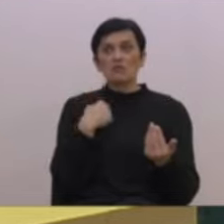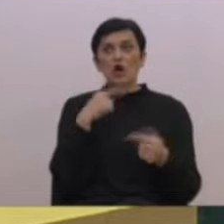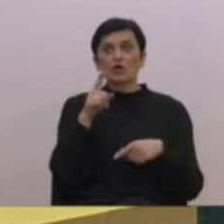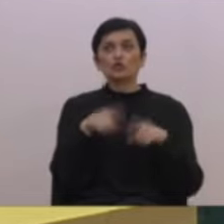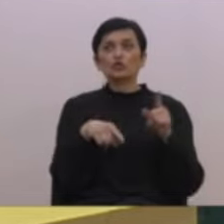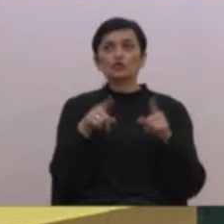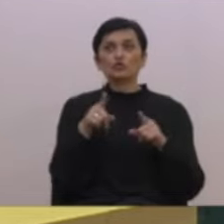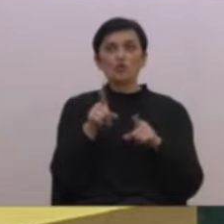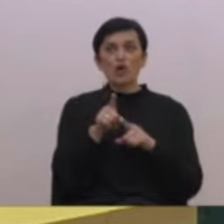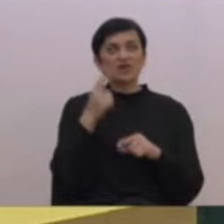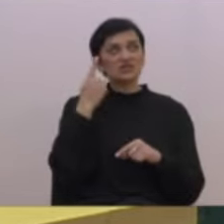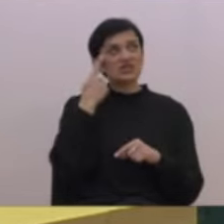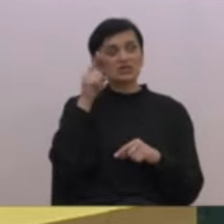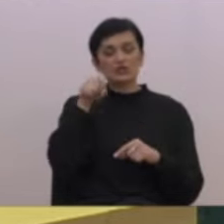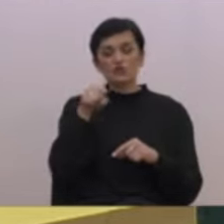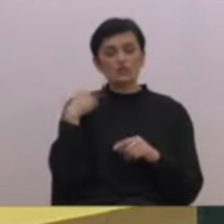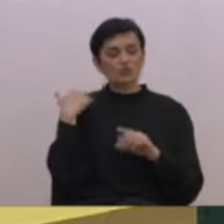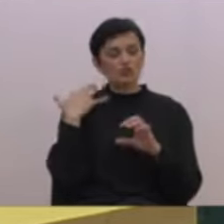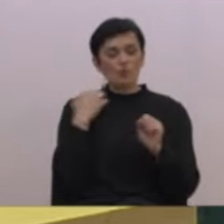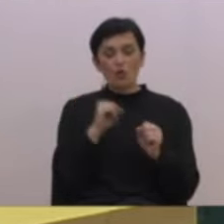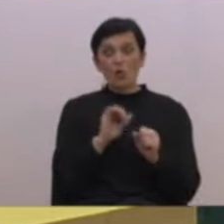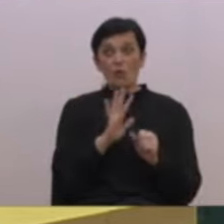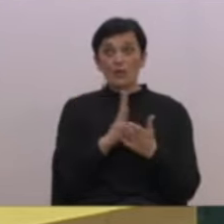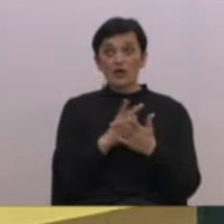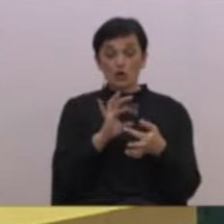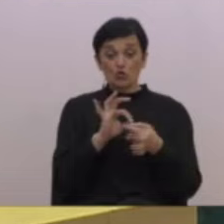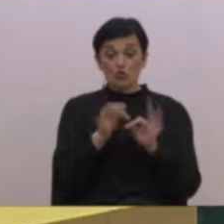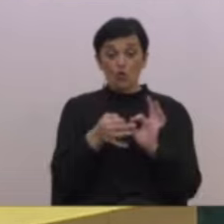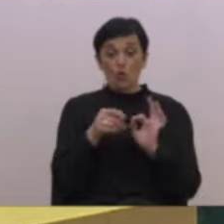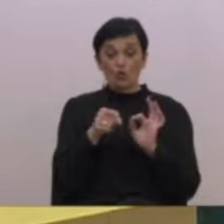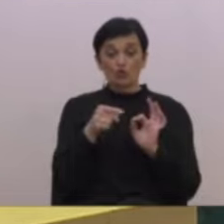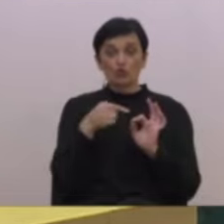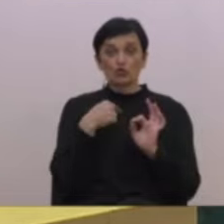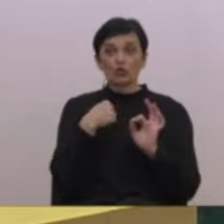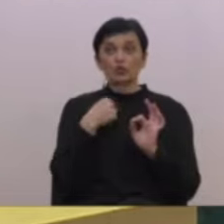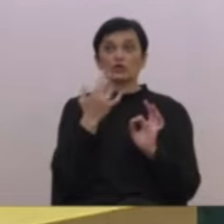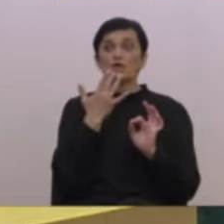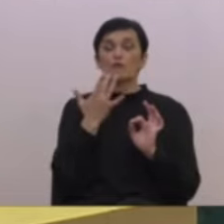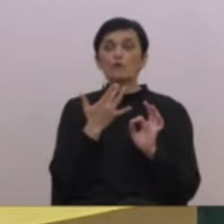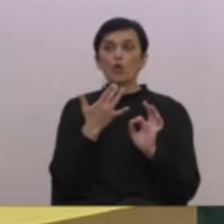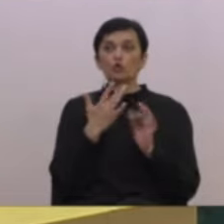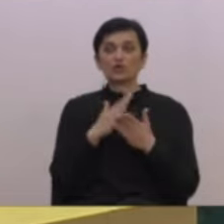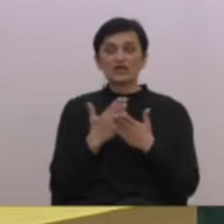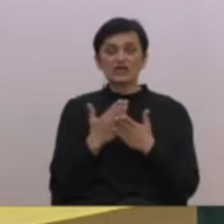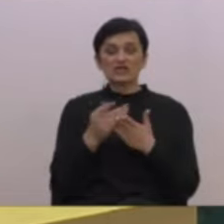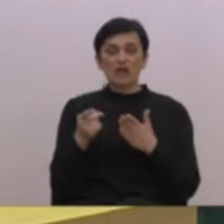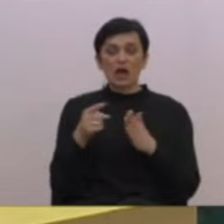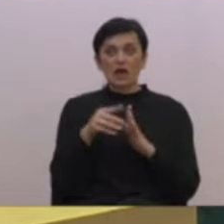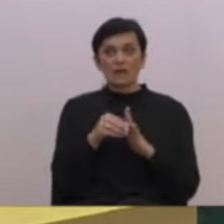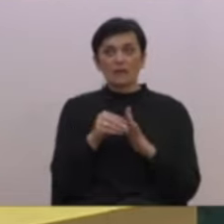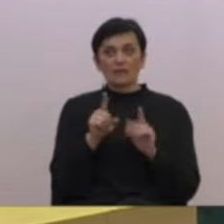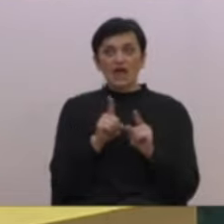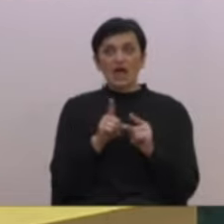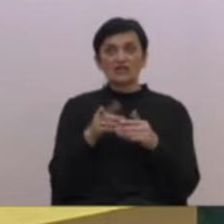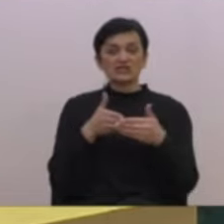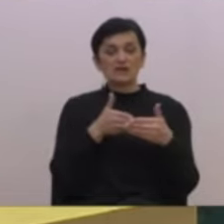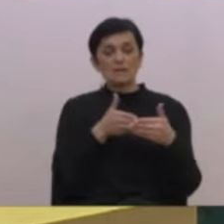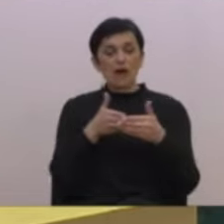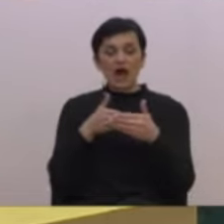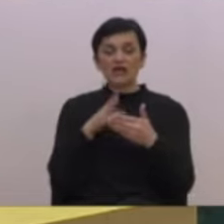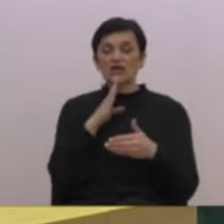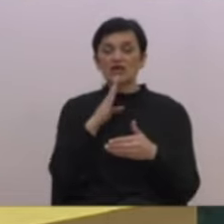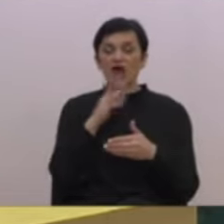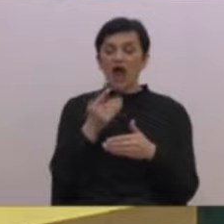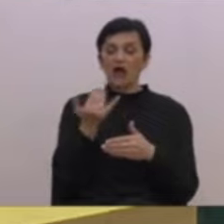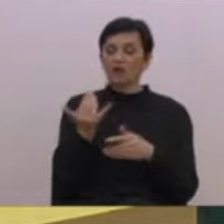armurăstim inițiativele smocre, dar am amcovit o chestie cu așa copilici n-au dat așa de politicul datul și da arts variere fiscale vizuri arts